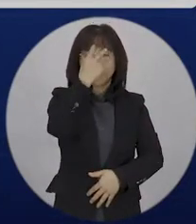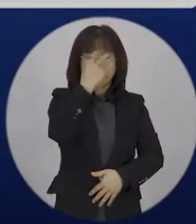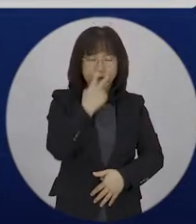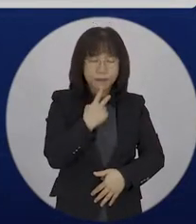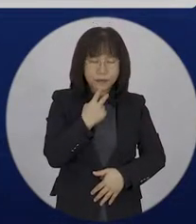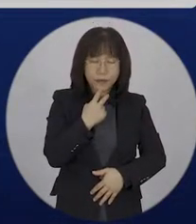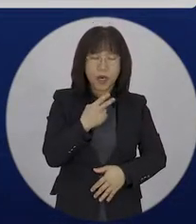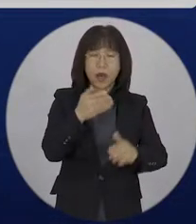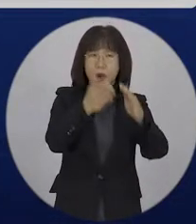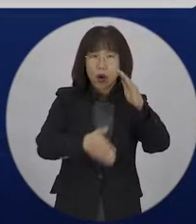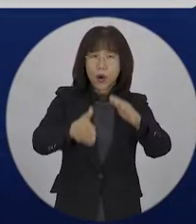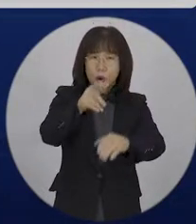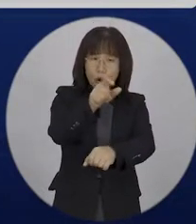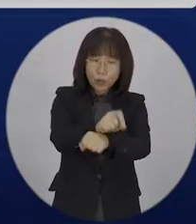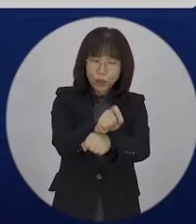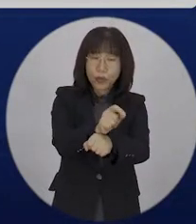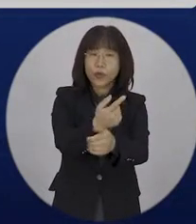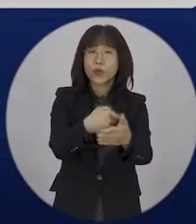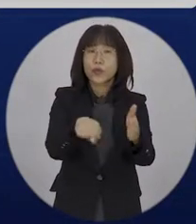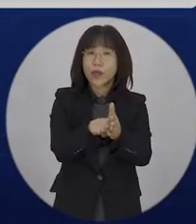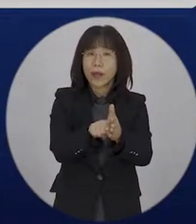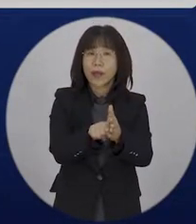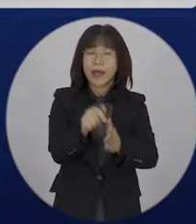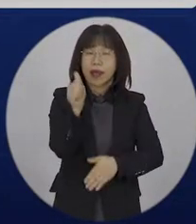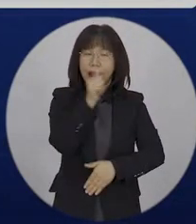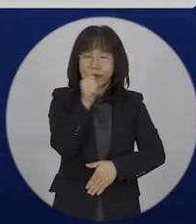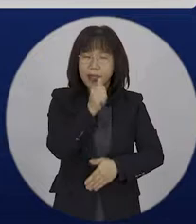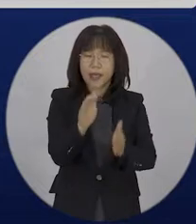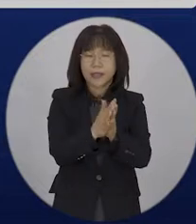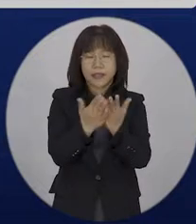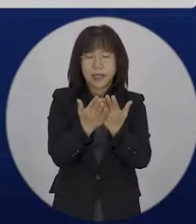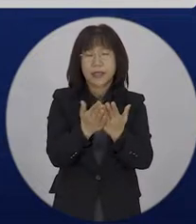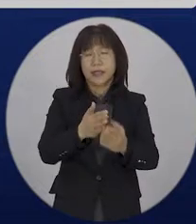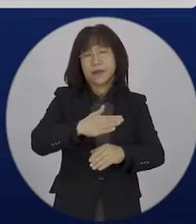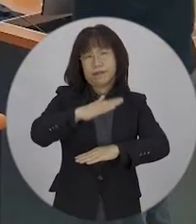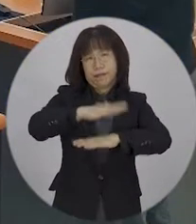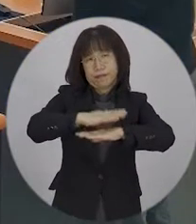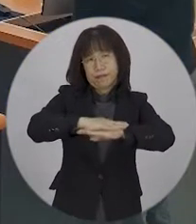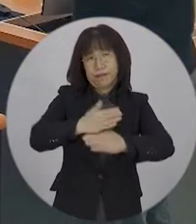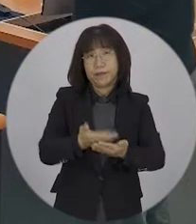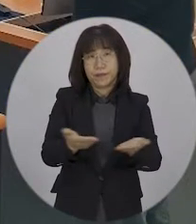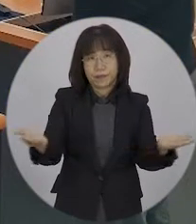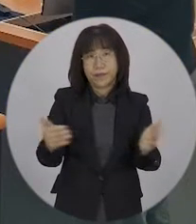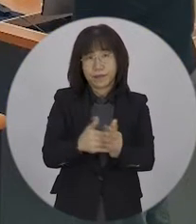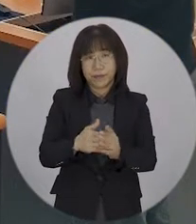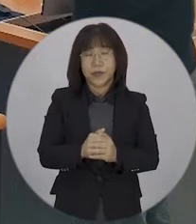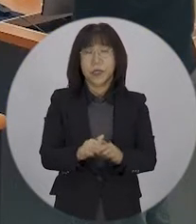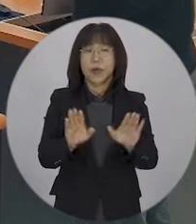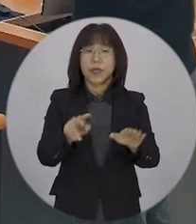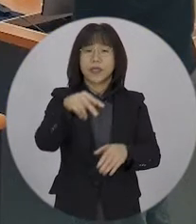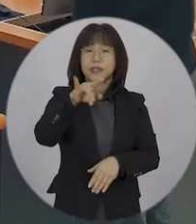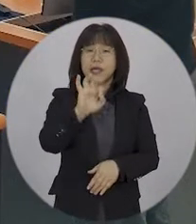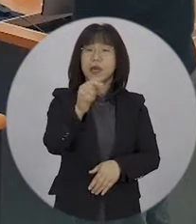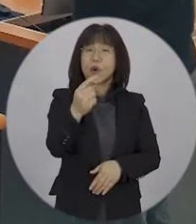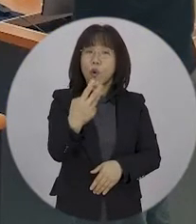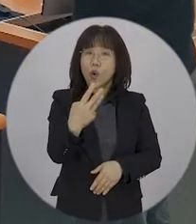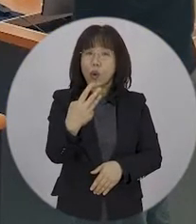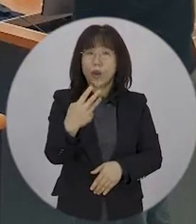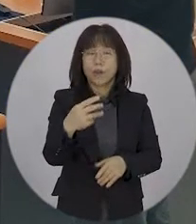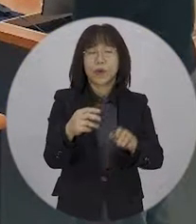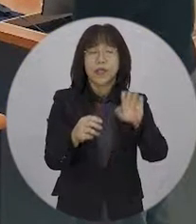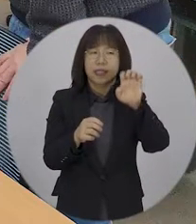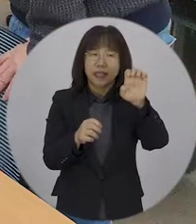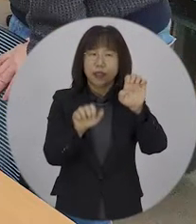강서구가 시각장애인 공무원을 위한 행정업무 매뉴얼을 발간했습니다. 이번에 발간된 세울 및